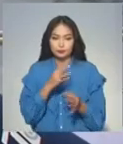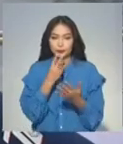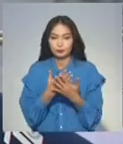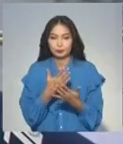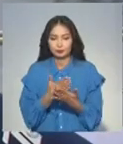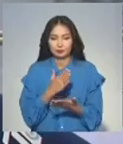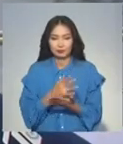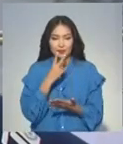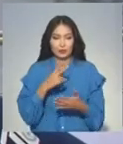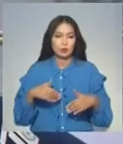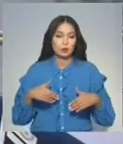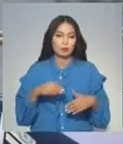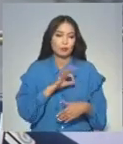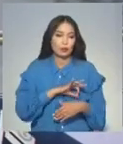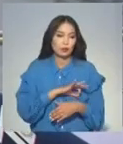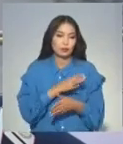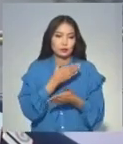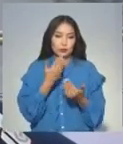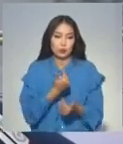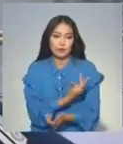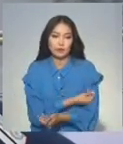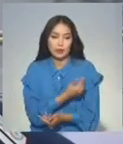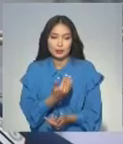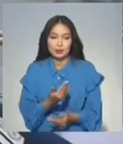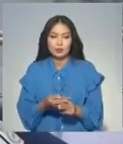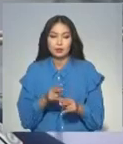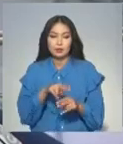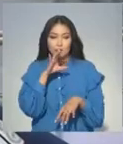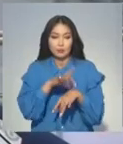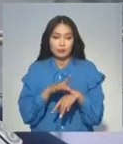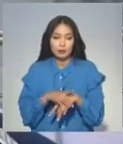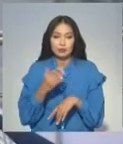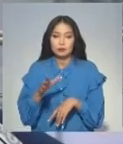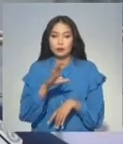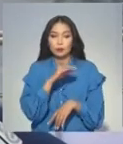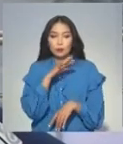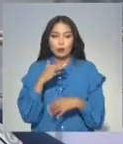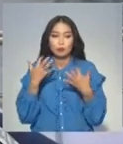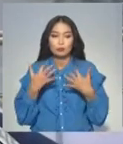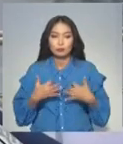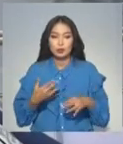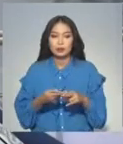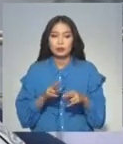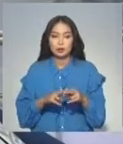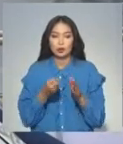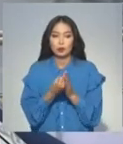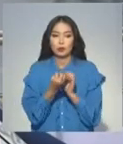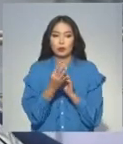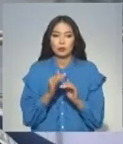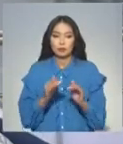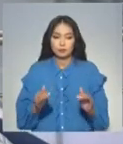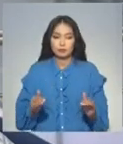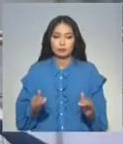Енді осы қалалардағы тіркелген жағдайлардың басым бөлігі 14 жасқа дейінгі балалар